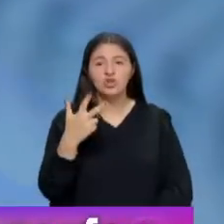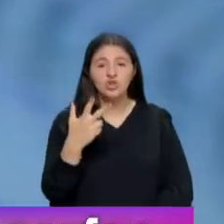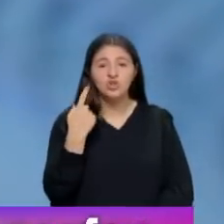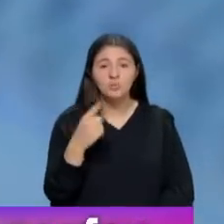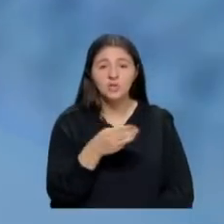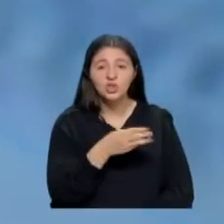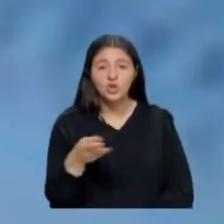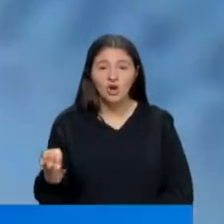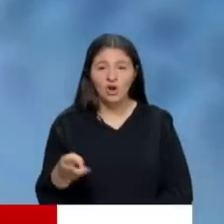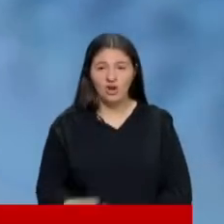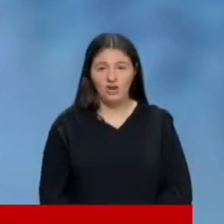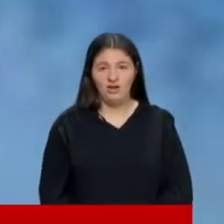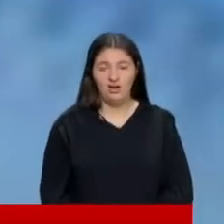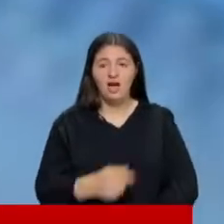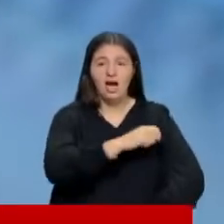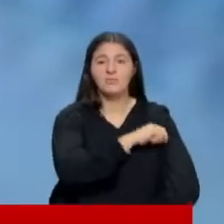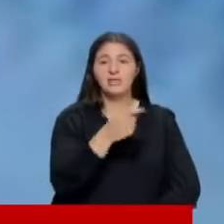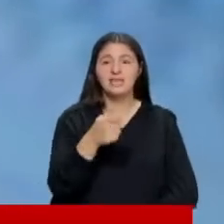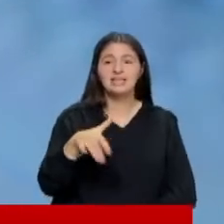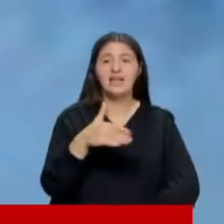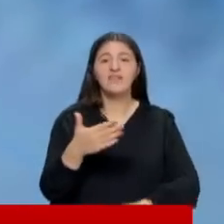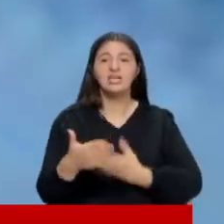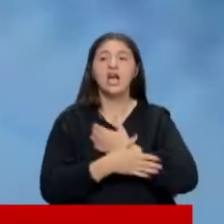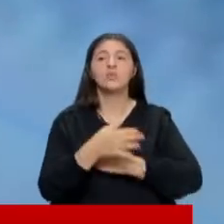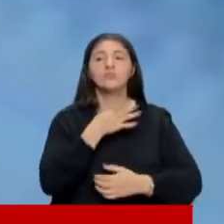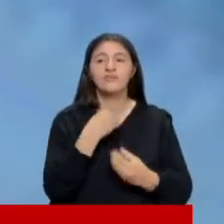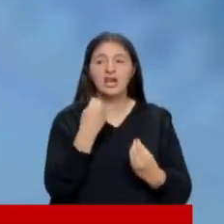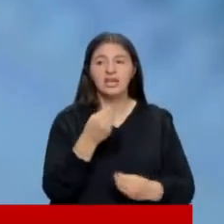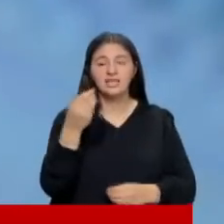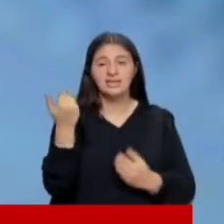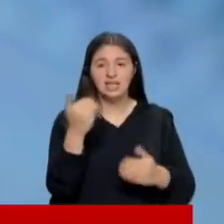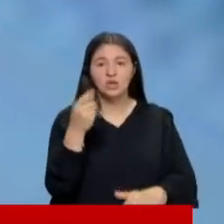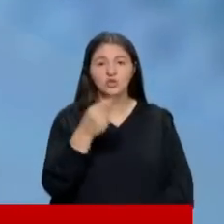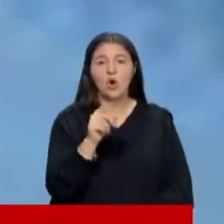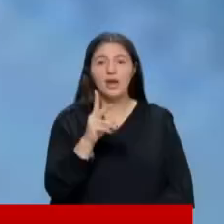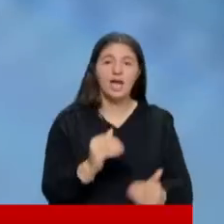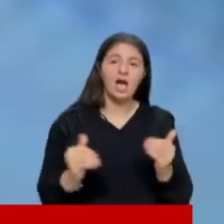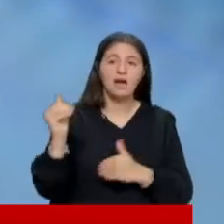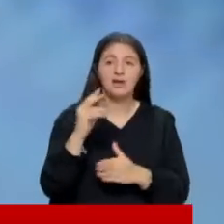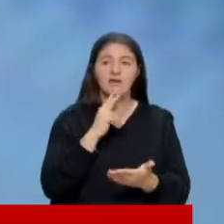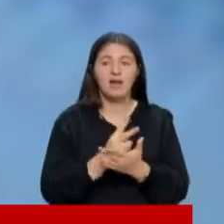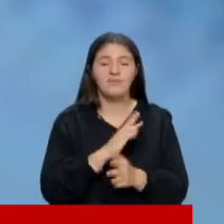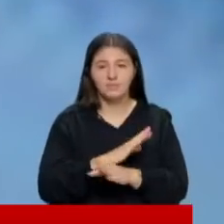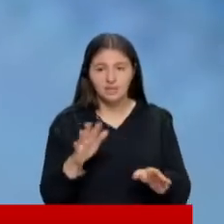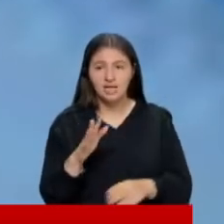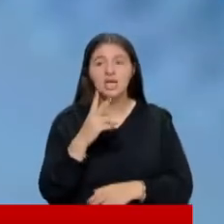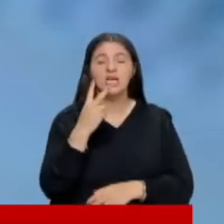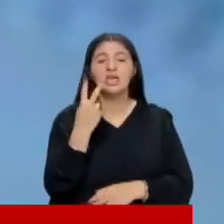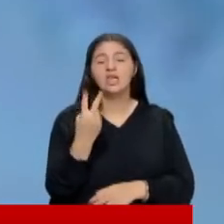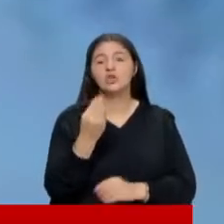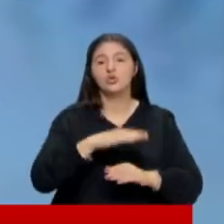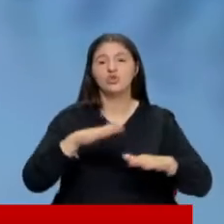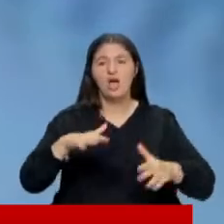maaşı 3000 euro Almanya'da işsizlere ve yardıma muhtaçlara verilen desteğin yüzde 12 artırılmasına karar verildi